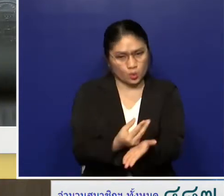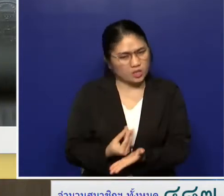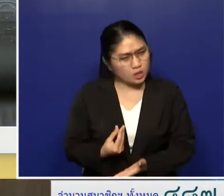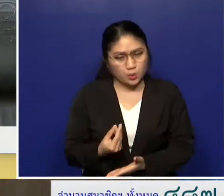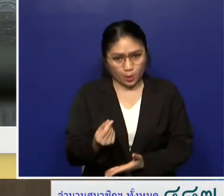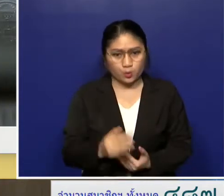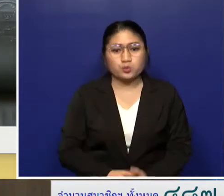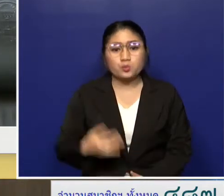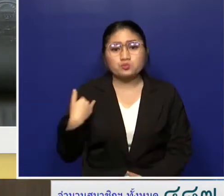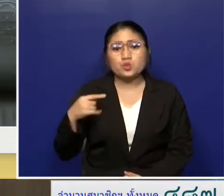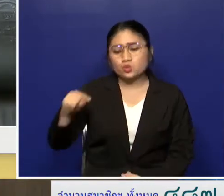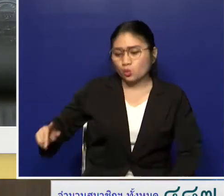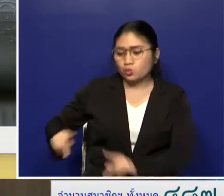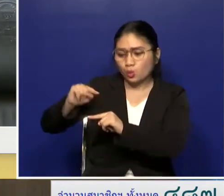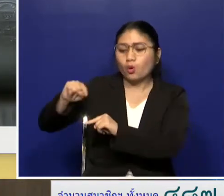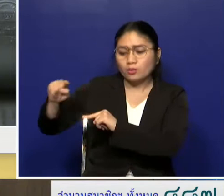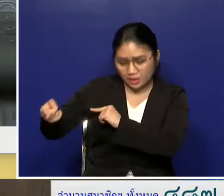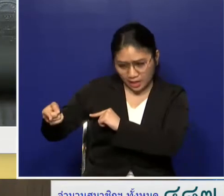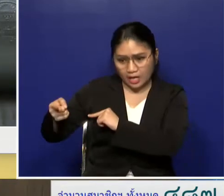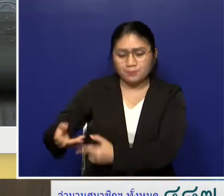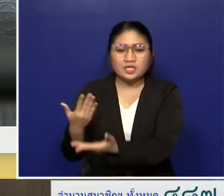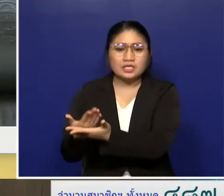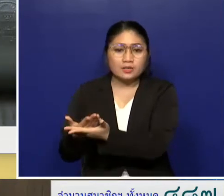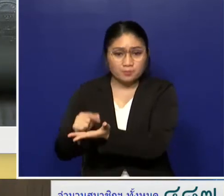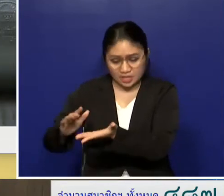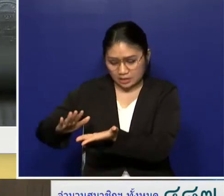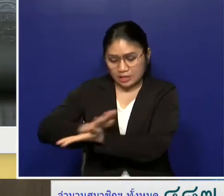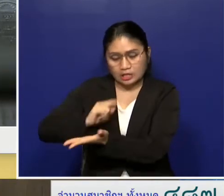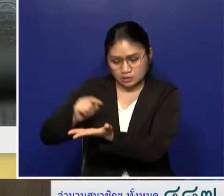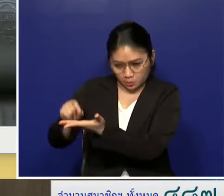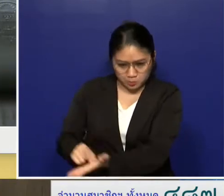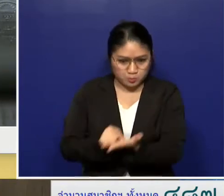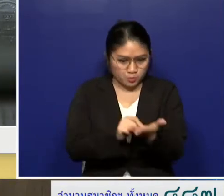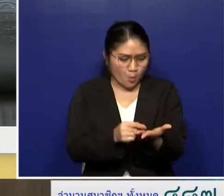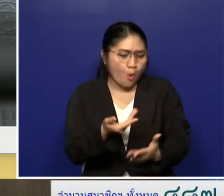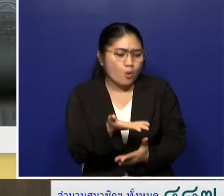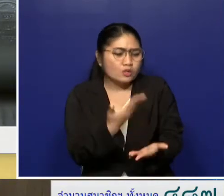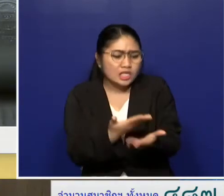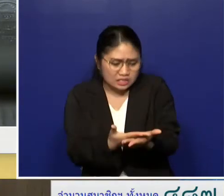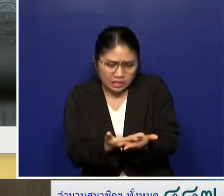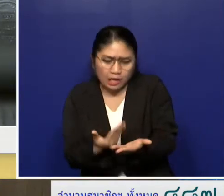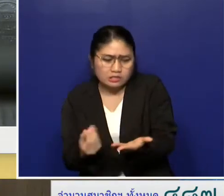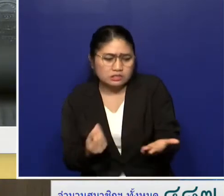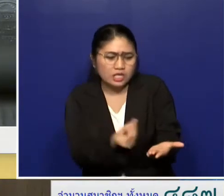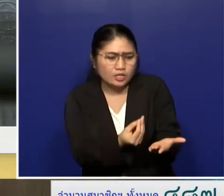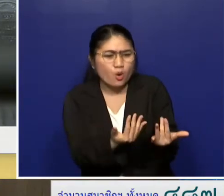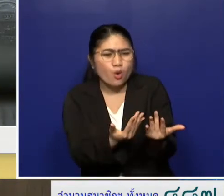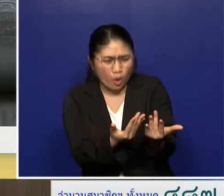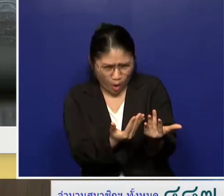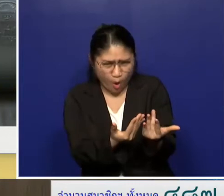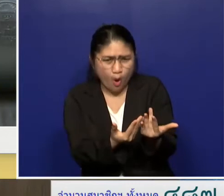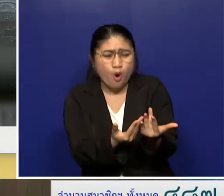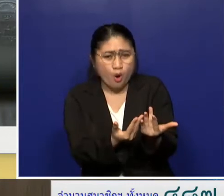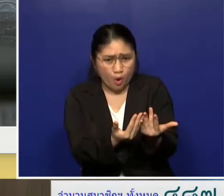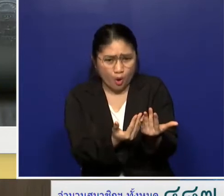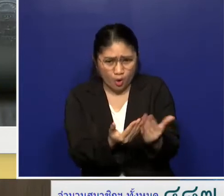กรมสรพสามิรแ้งว่าทางรัฐบาลขอฉล.การจายเงินชด ๆ ออกไปก่อนประกอบกัทางรัฐบาล ได้ทำการจาย